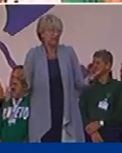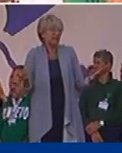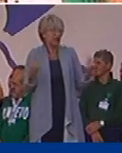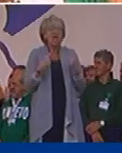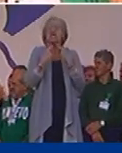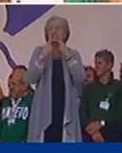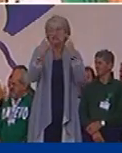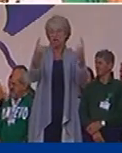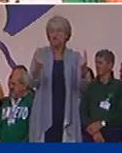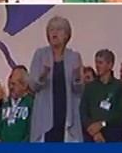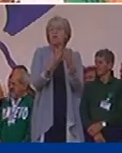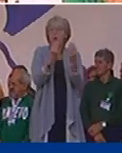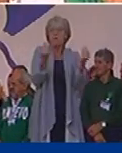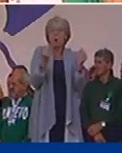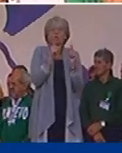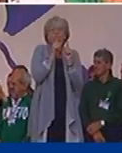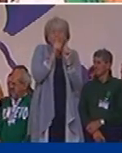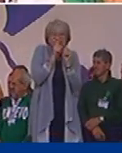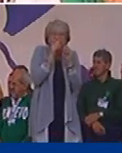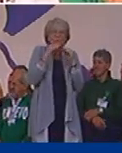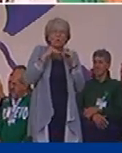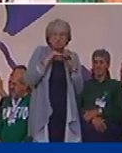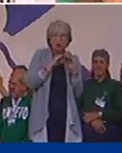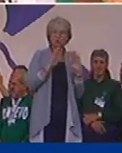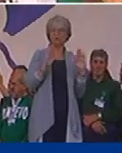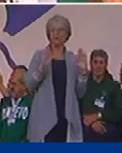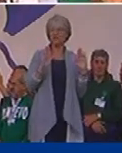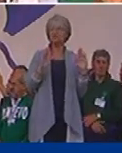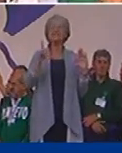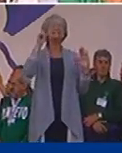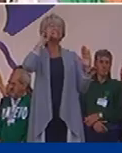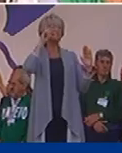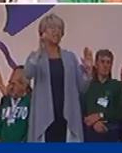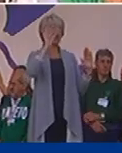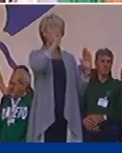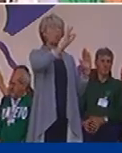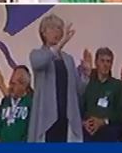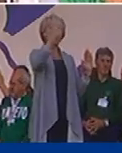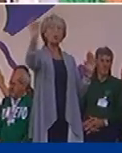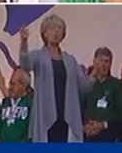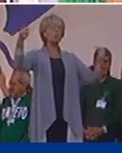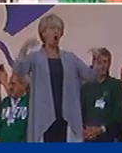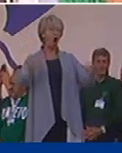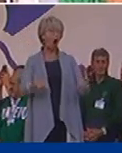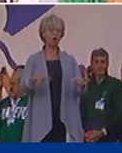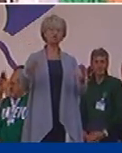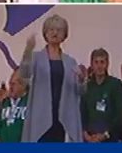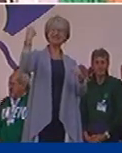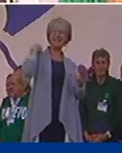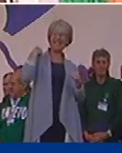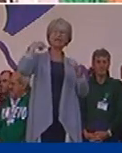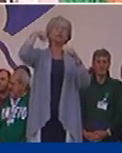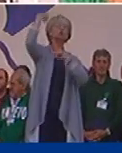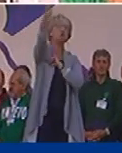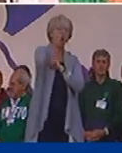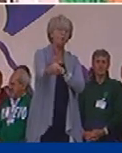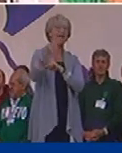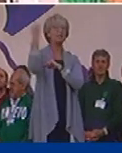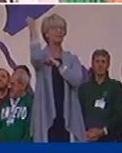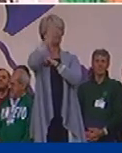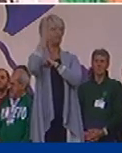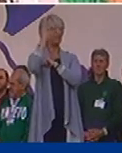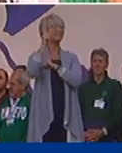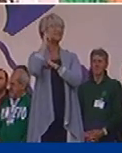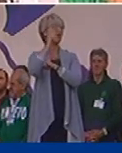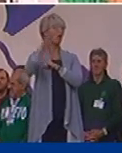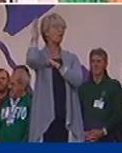diciamo molto sottovoce. Ebbene, se qualcuno oggi, ieri o domani pensa che